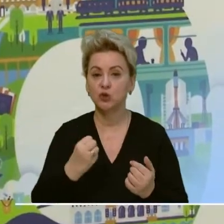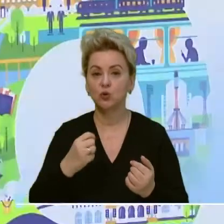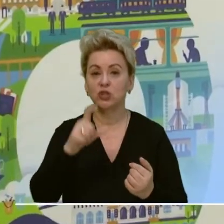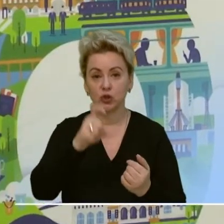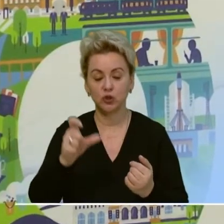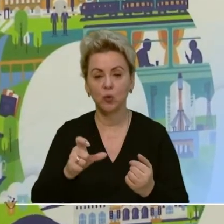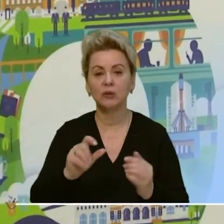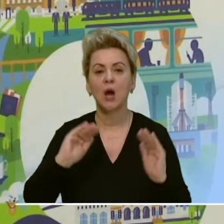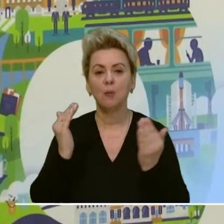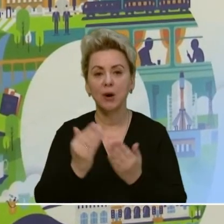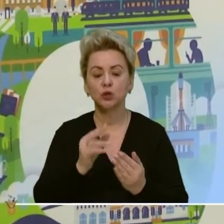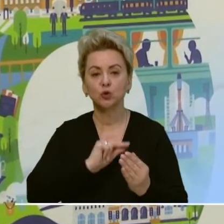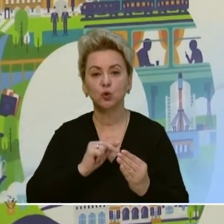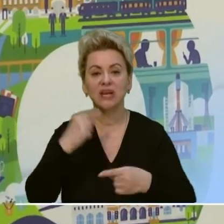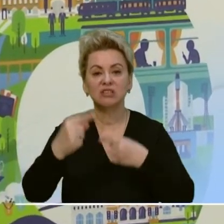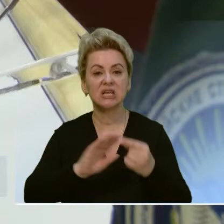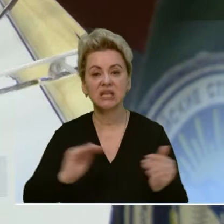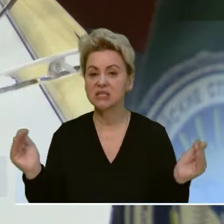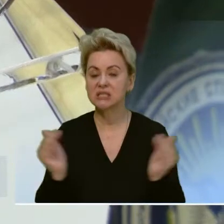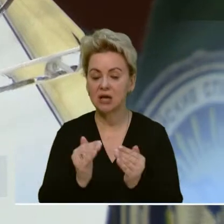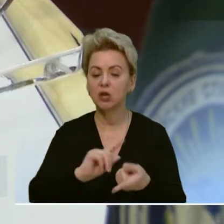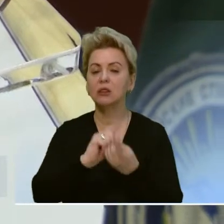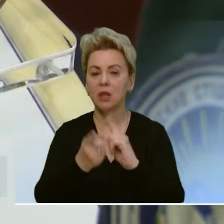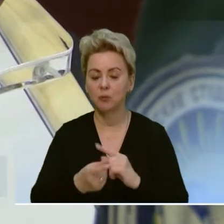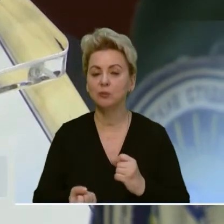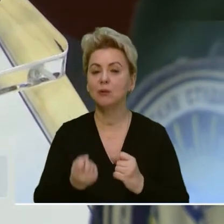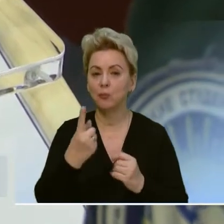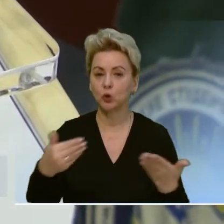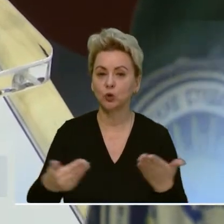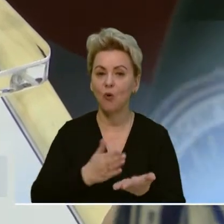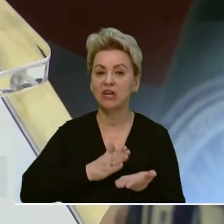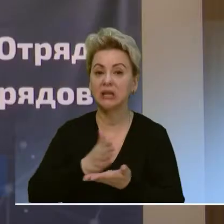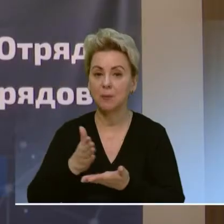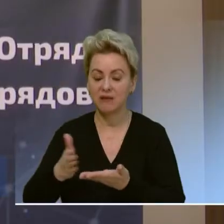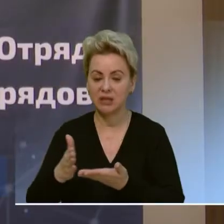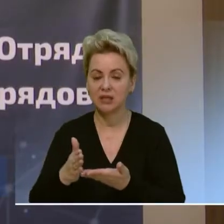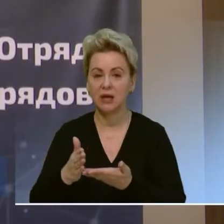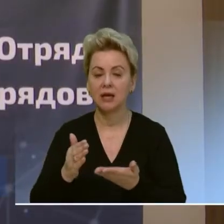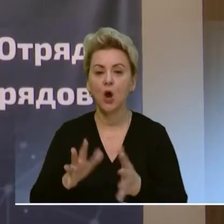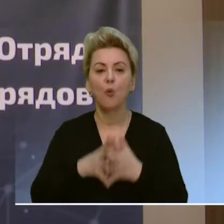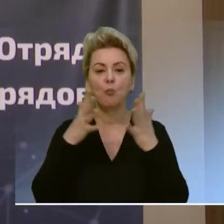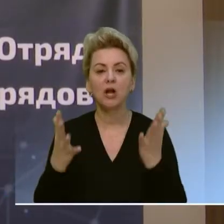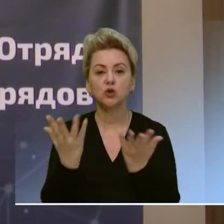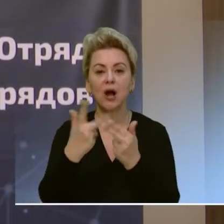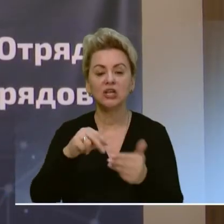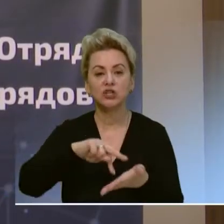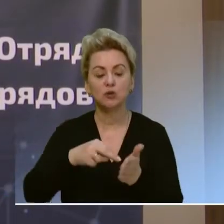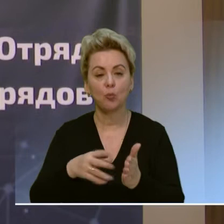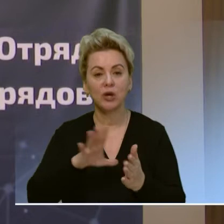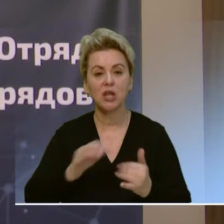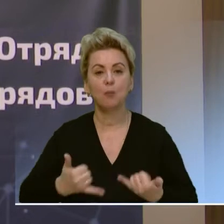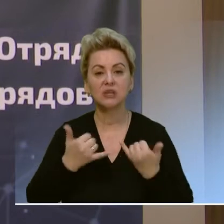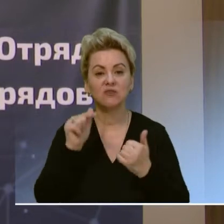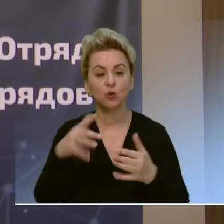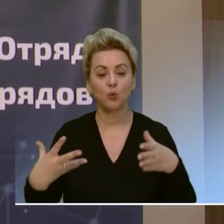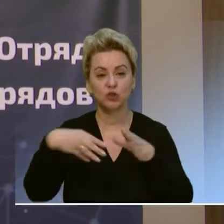бойцов. Пандемия трудовой семестр не сократила. Наоборот, появились новые направления. Очень большое количество проектов было посвящено в